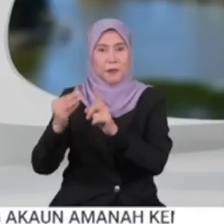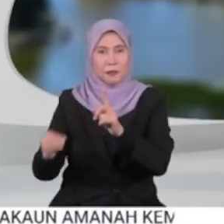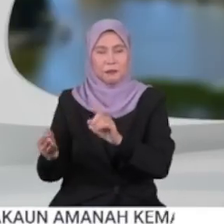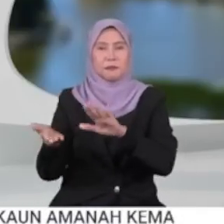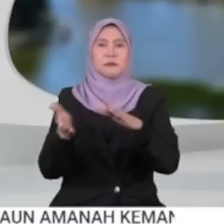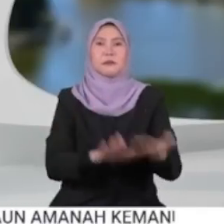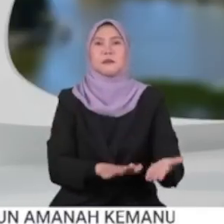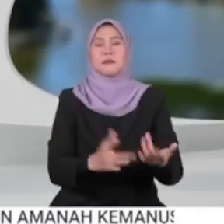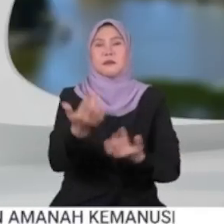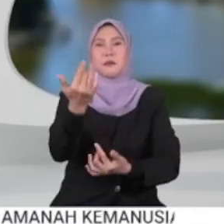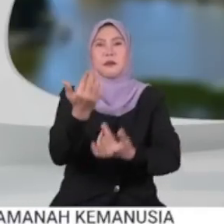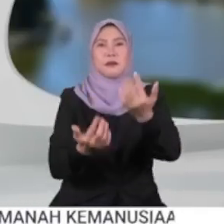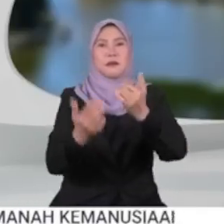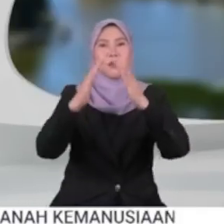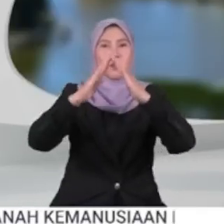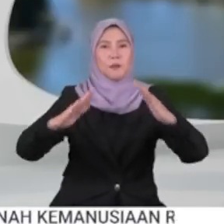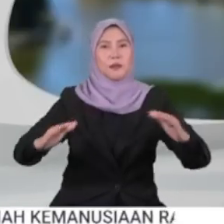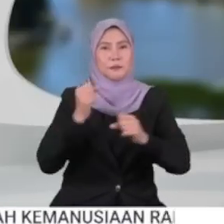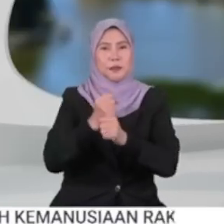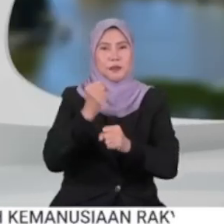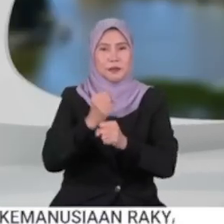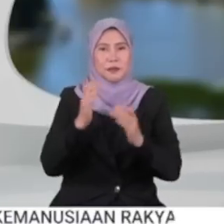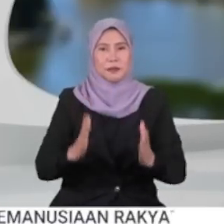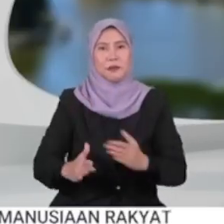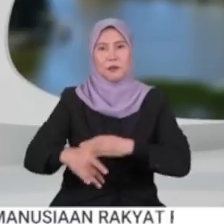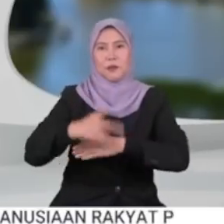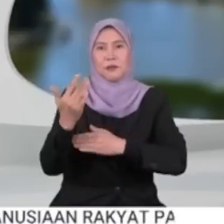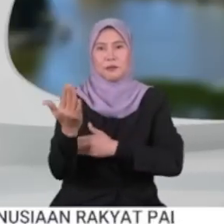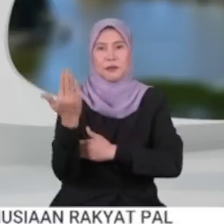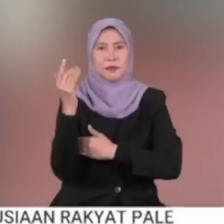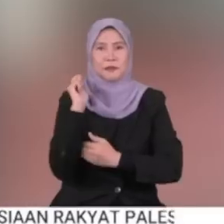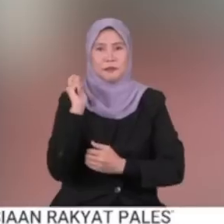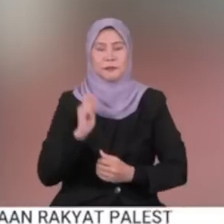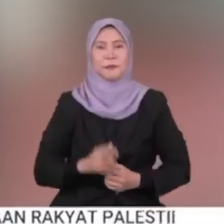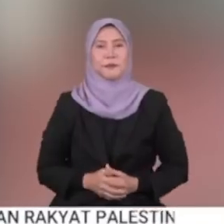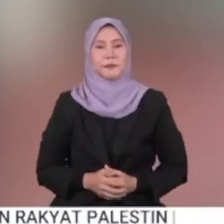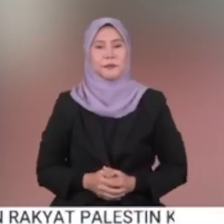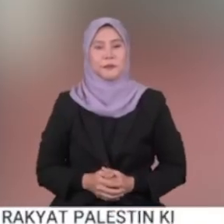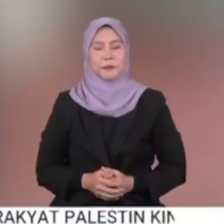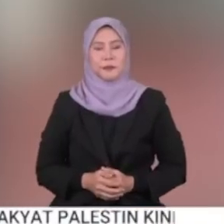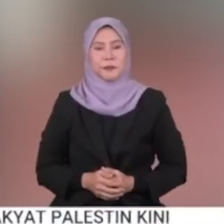maut dalam kebakaran rumah pekerja awal pagi tadi.